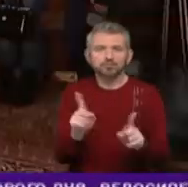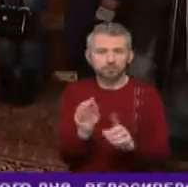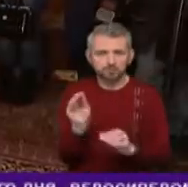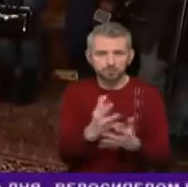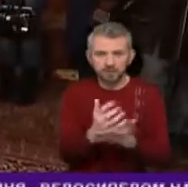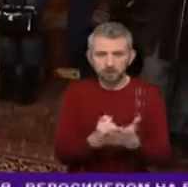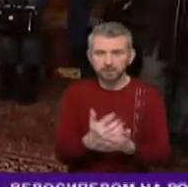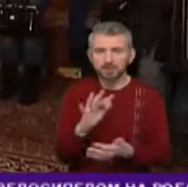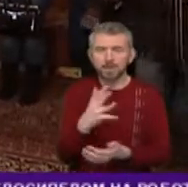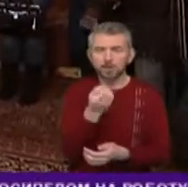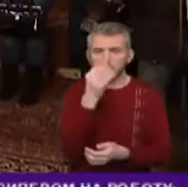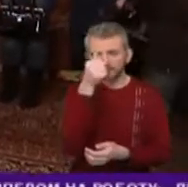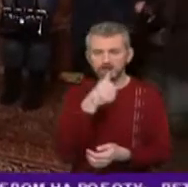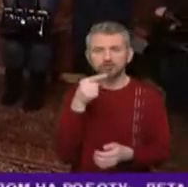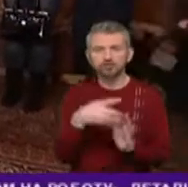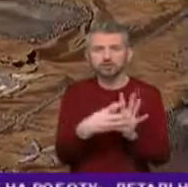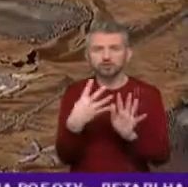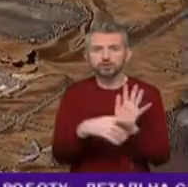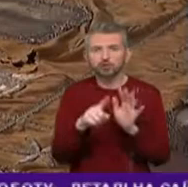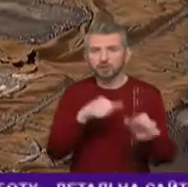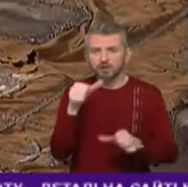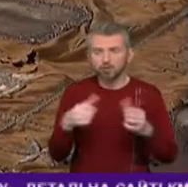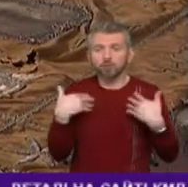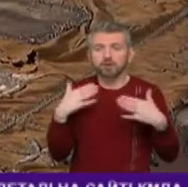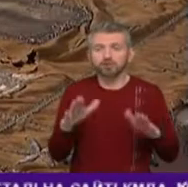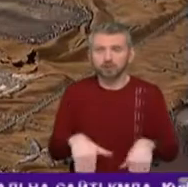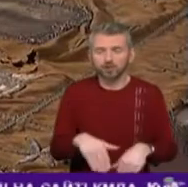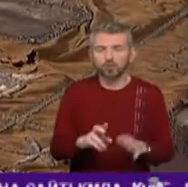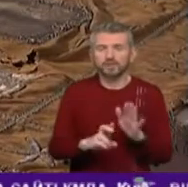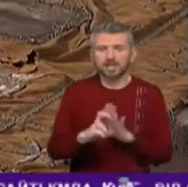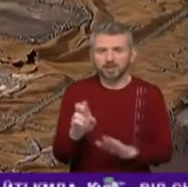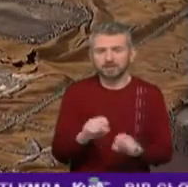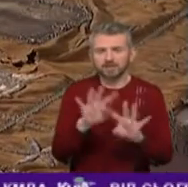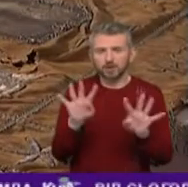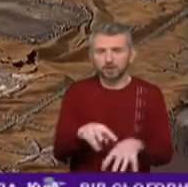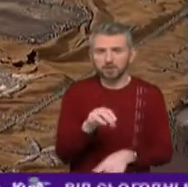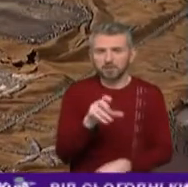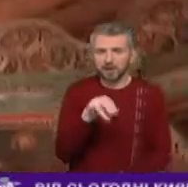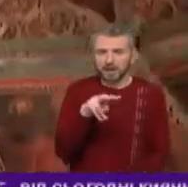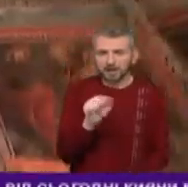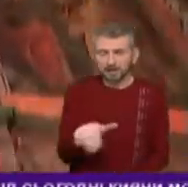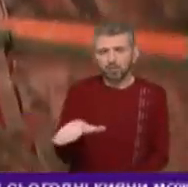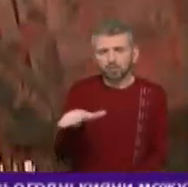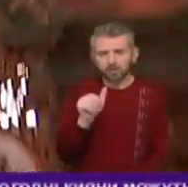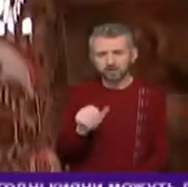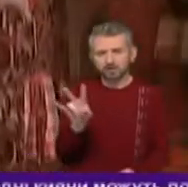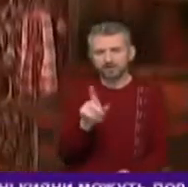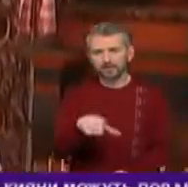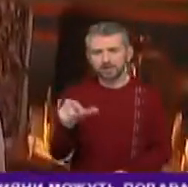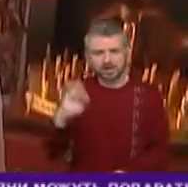збереглося. 5 квітня 1991 року плащаницю у церкві святого архістратига Михаїла позичили